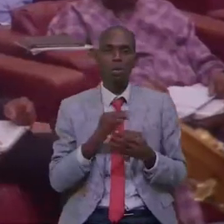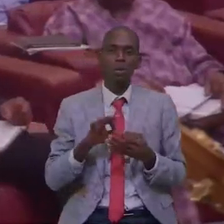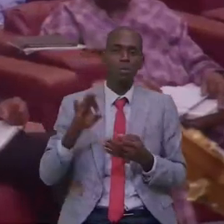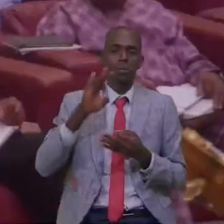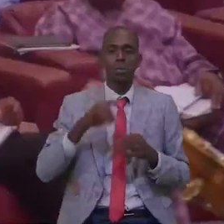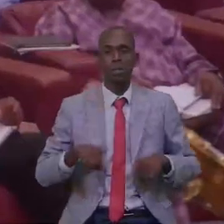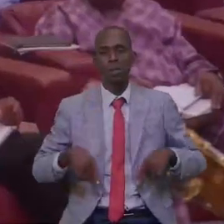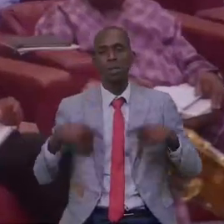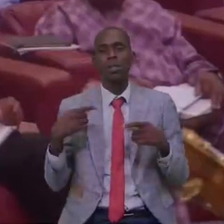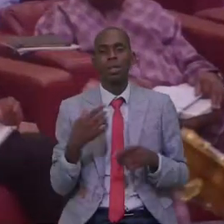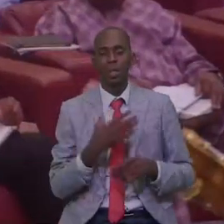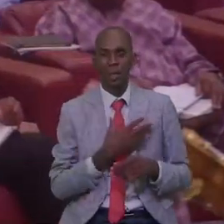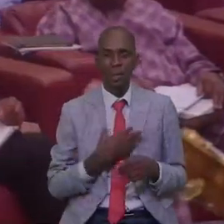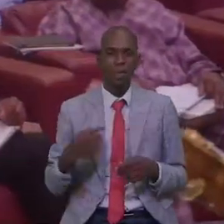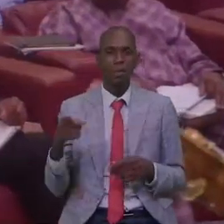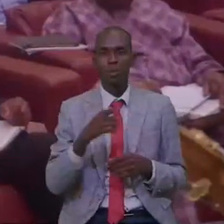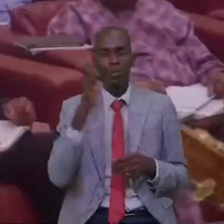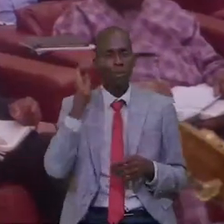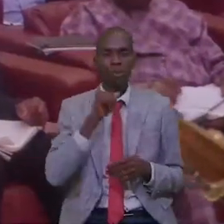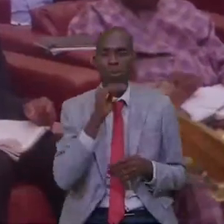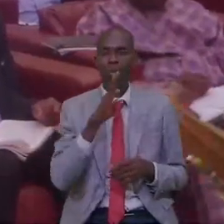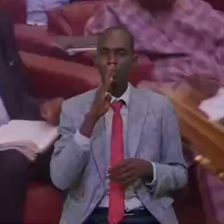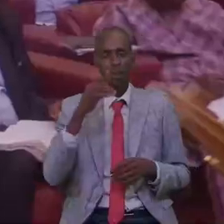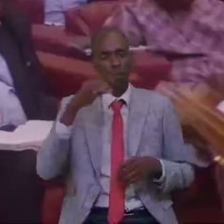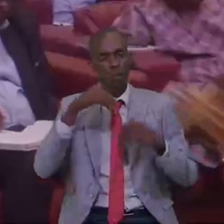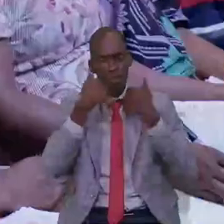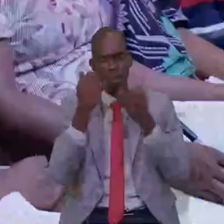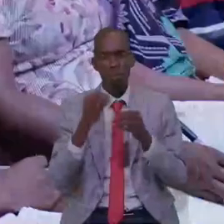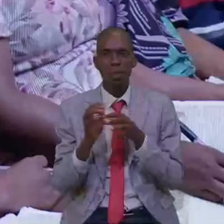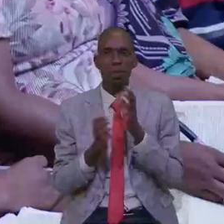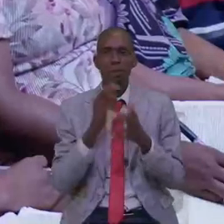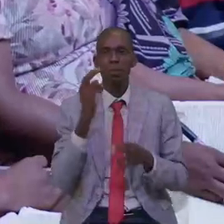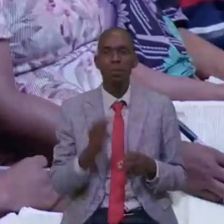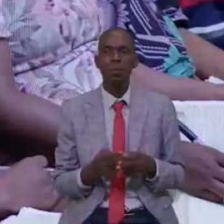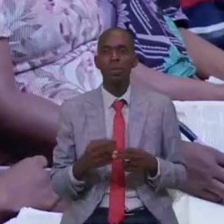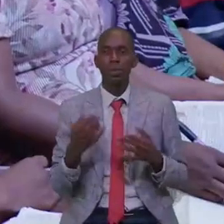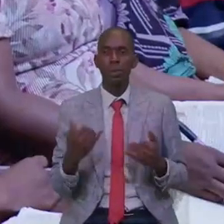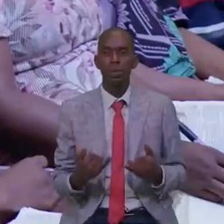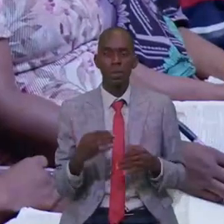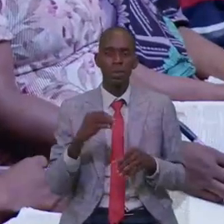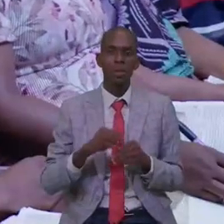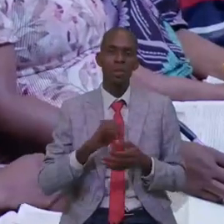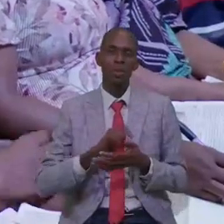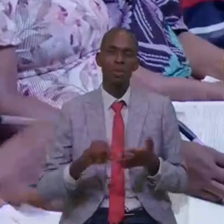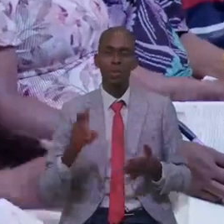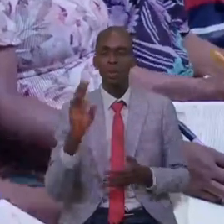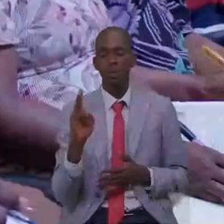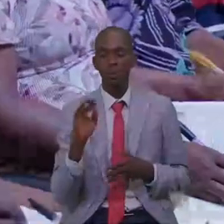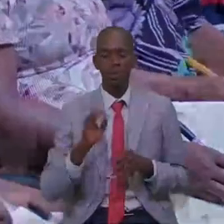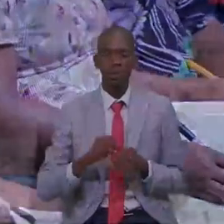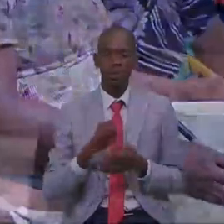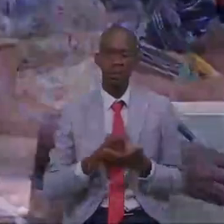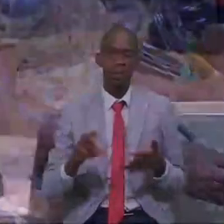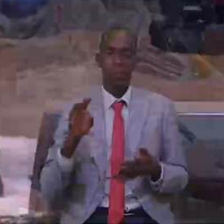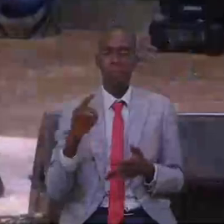pouvons, sur laquelle nous pouvons bâtir notre vie, et nous ne serons pas honnis au